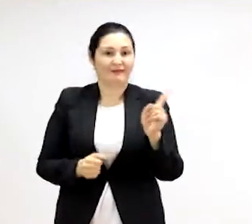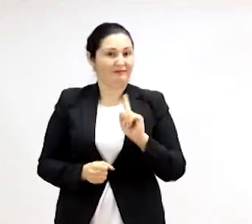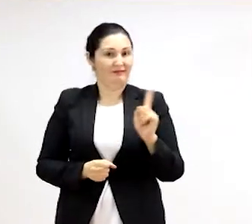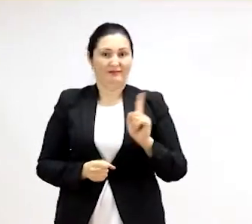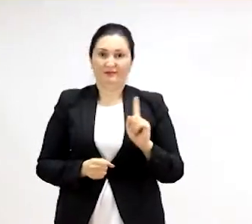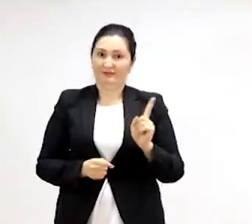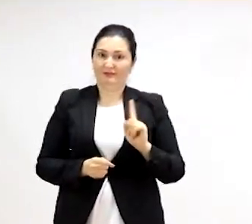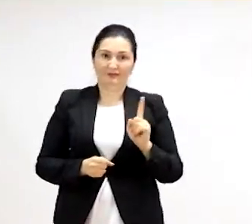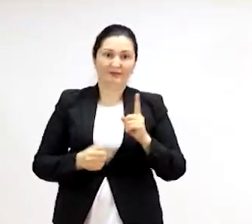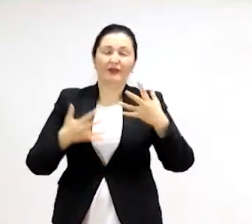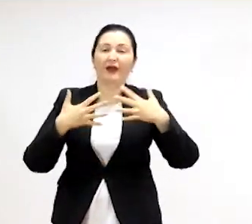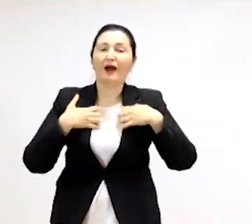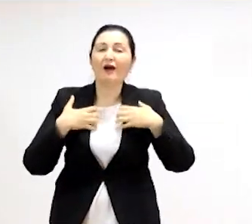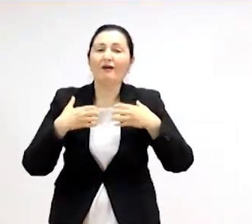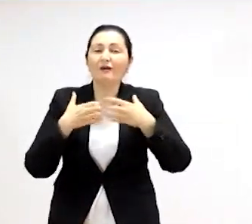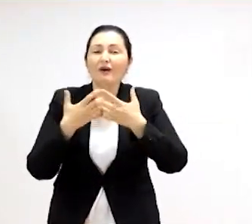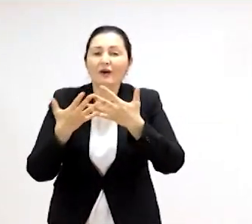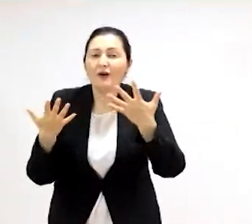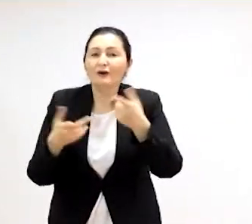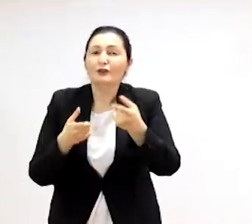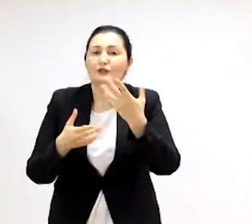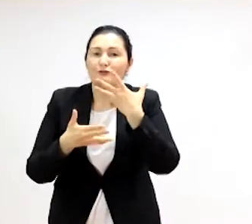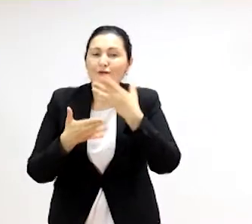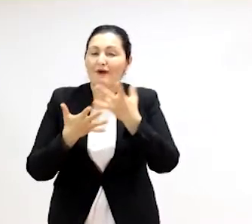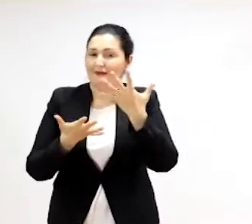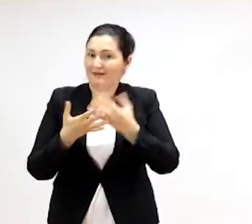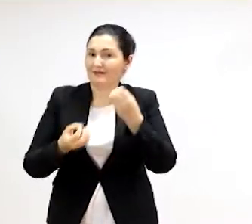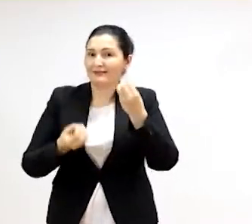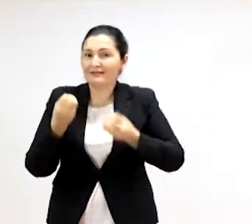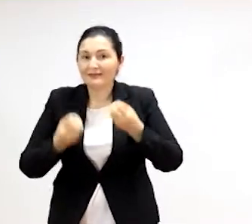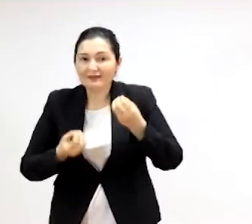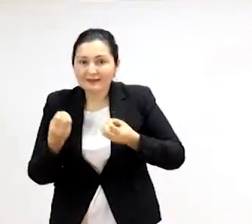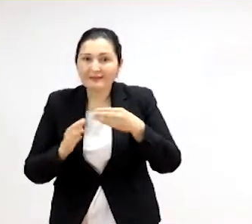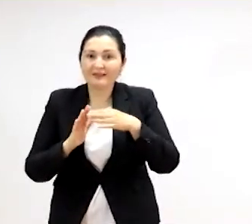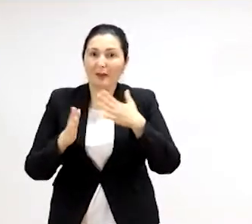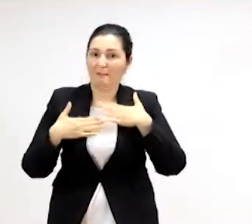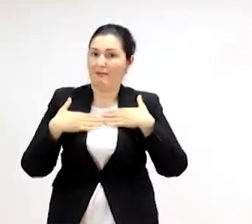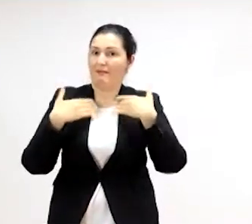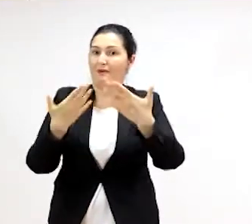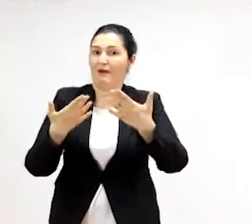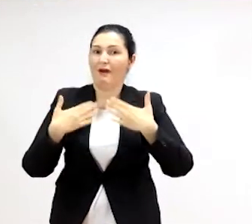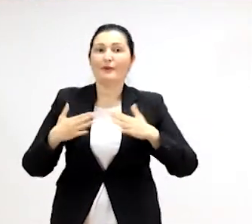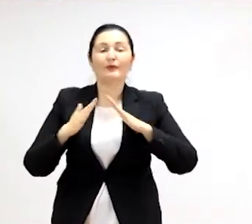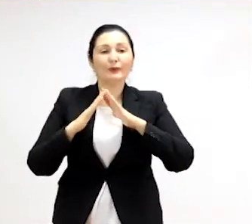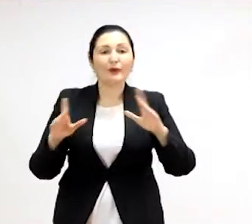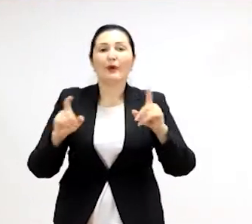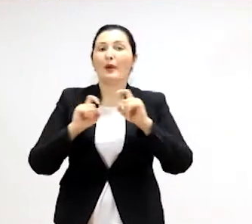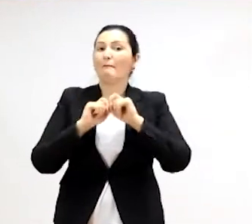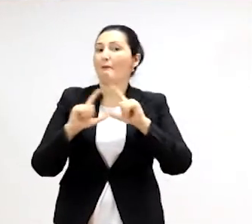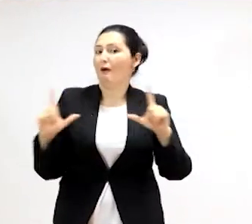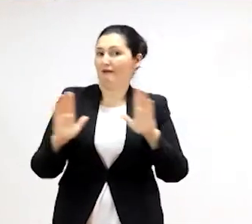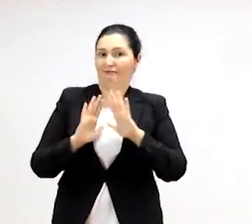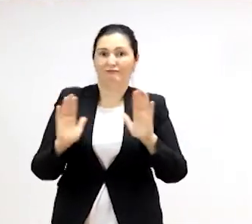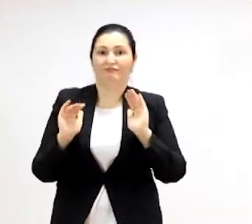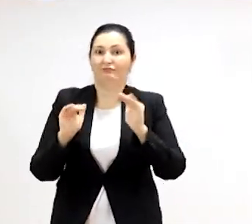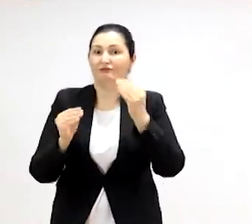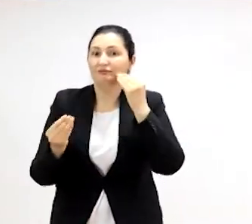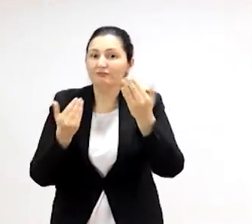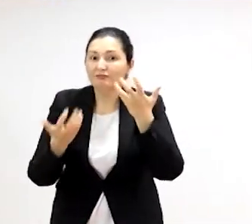Не. Ҳайвонҳо вақти бозӣ ҳам доранд. Ба мисли ману ту танҳо ба мактаб намераванд.